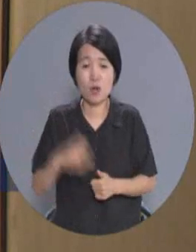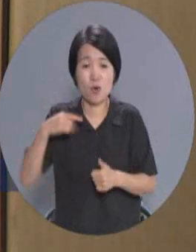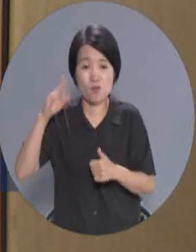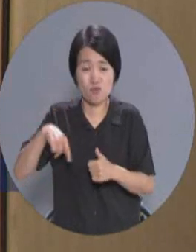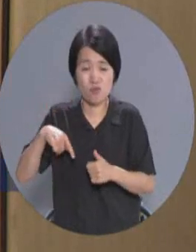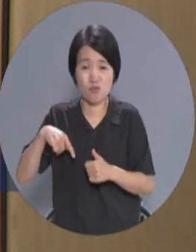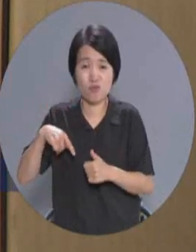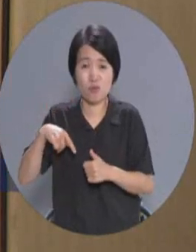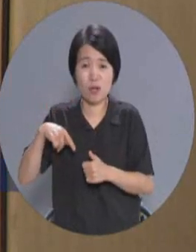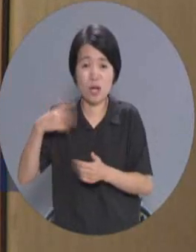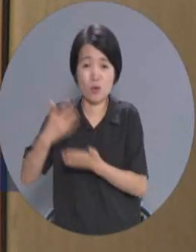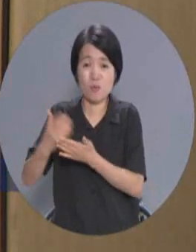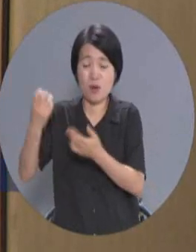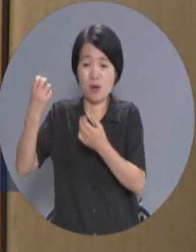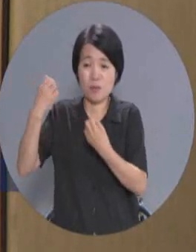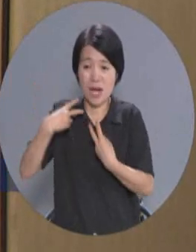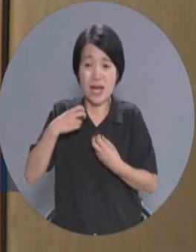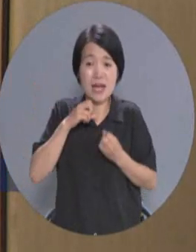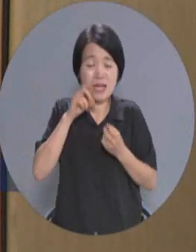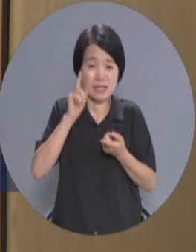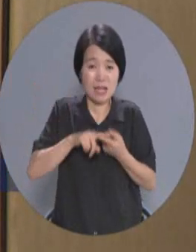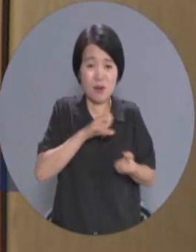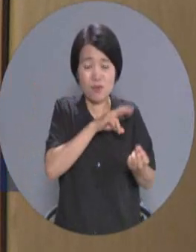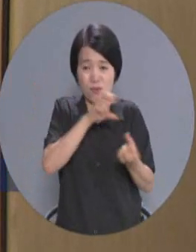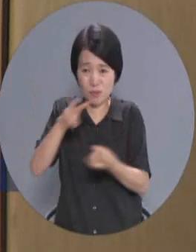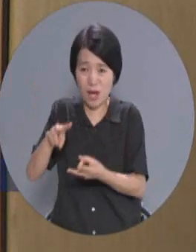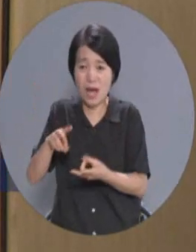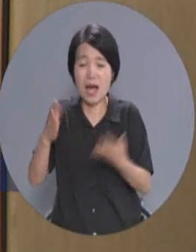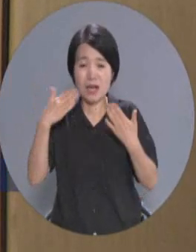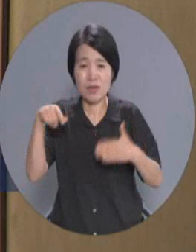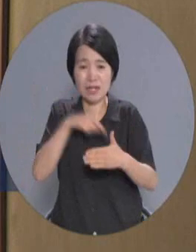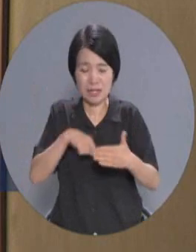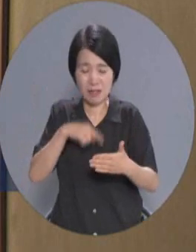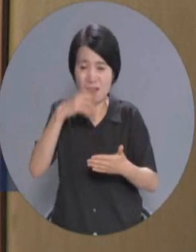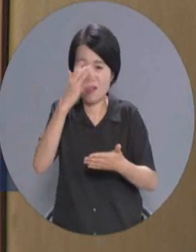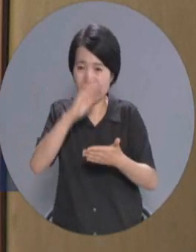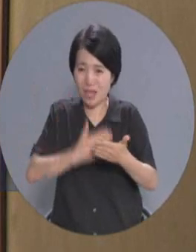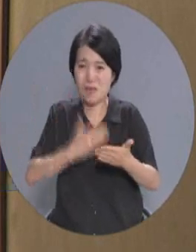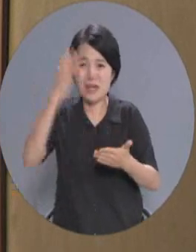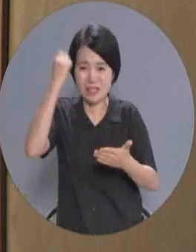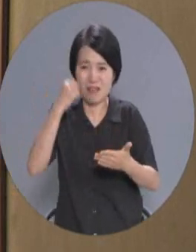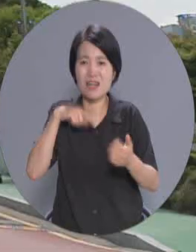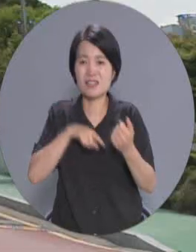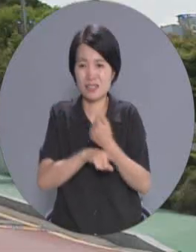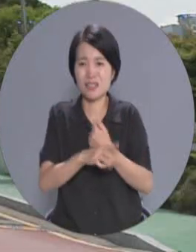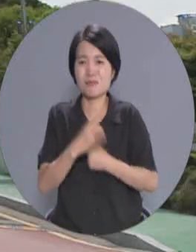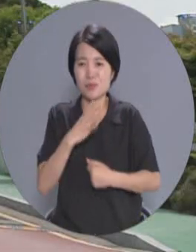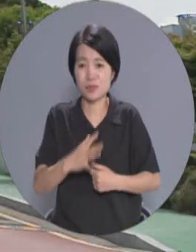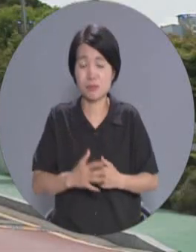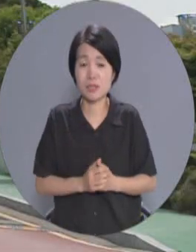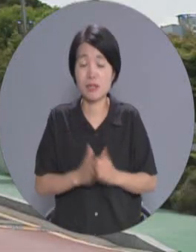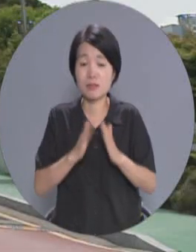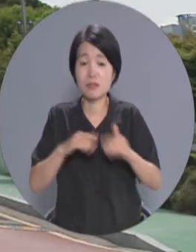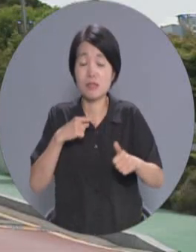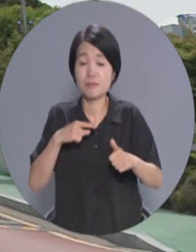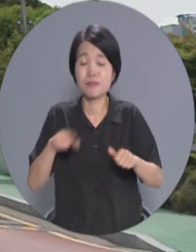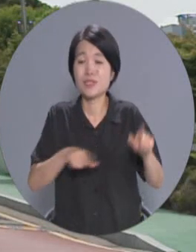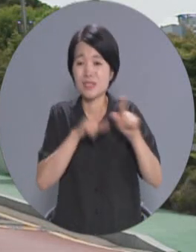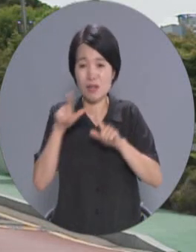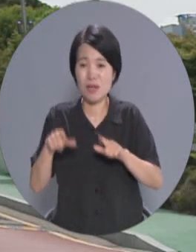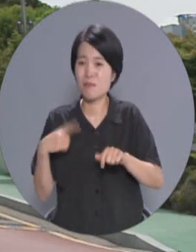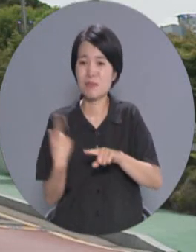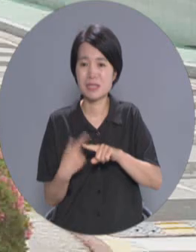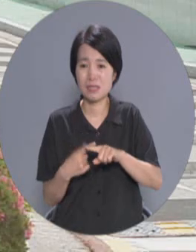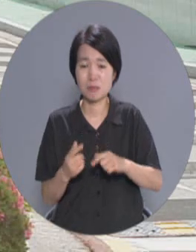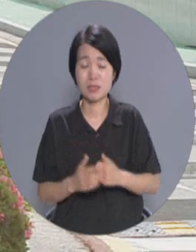그대로 안내한 것은 학교에서 이 원칙을 다시 한번 상기시키는 의미인 거지. 전남도 상황은